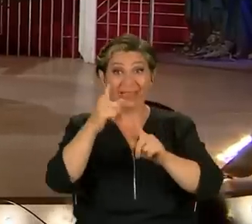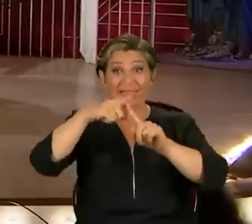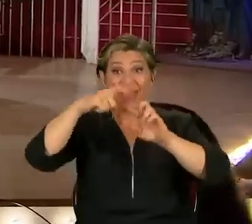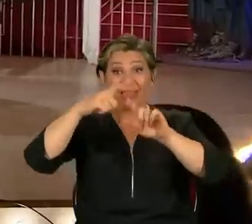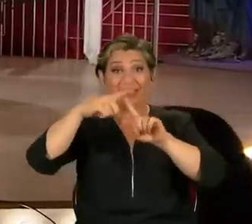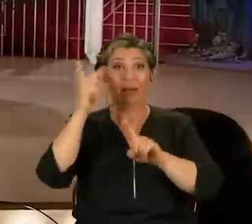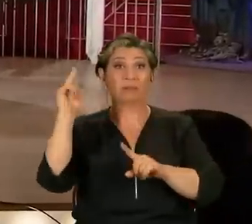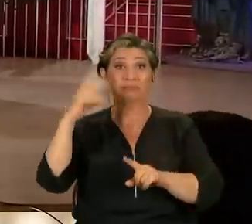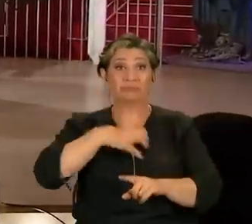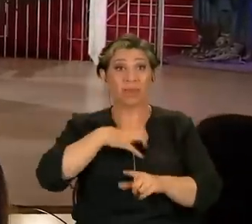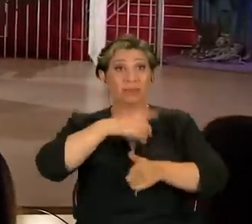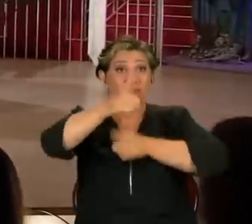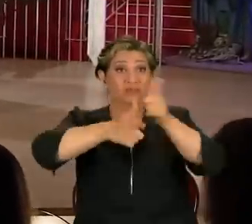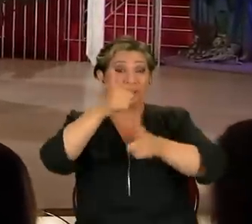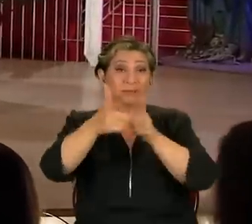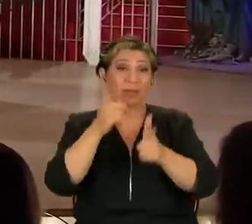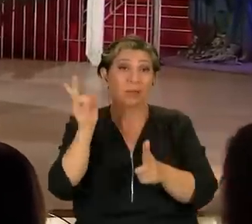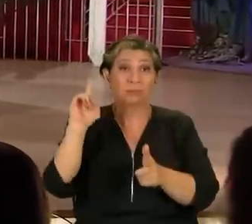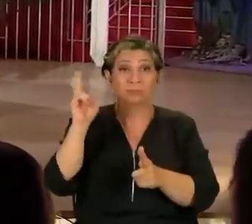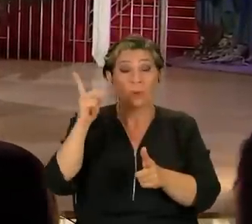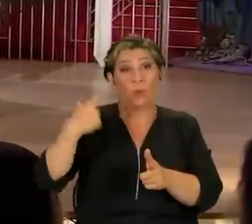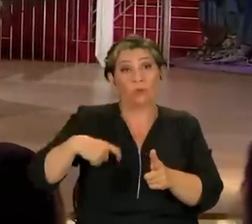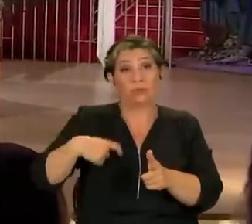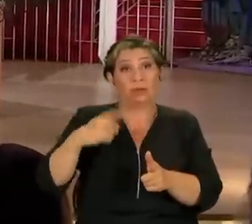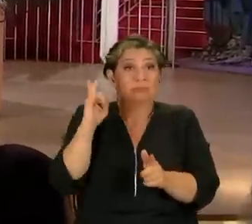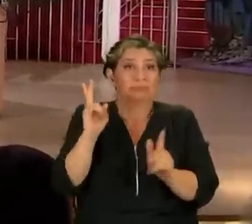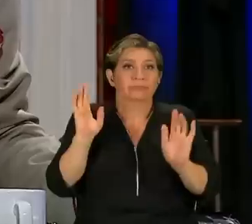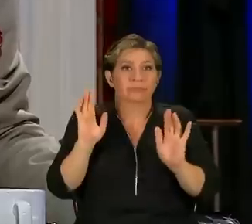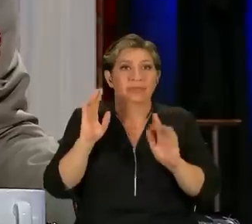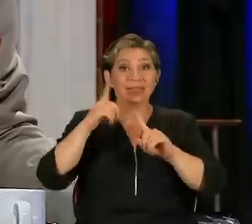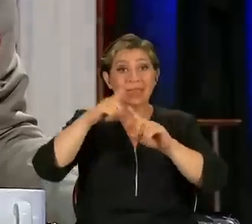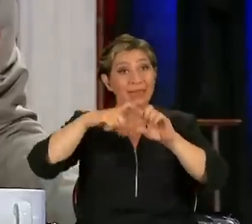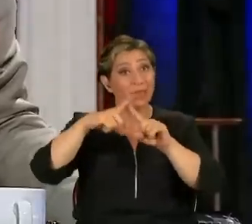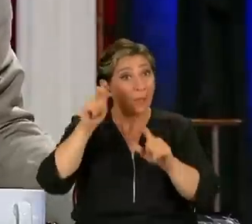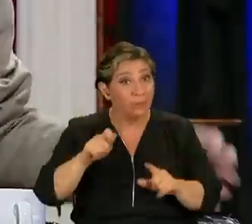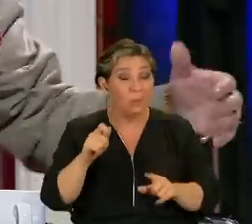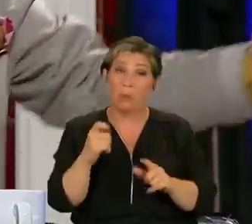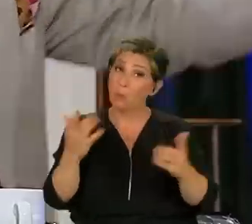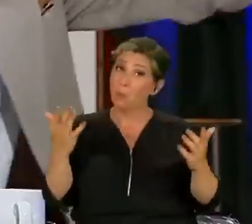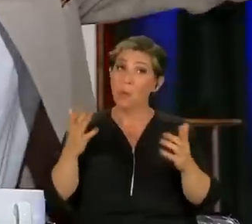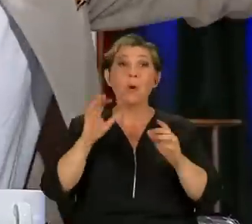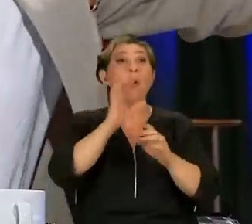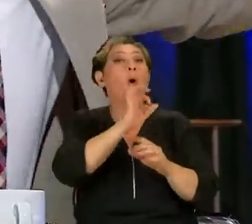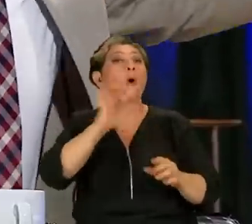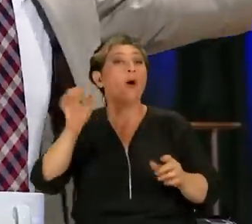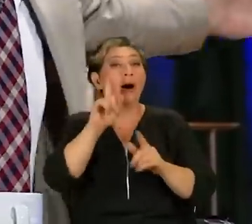TRT kendi çekti. Aa. O öyle bir özelliği de var. TRT'mize bak sen. Evet. Değil mi?